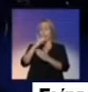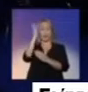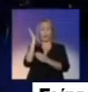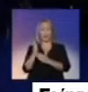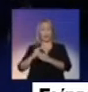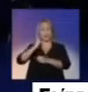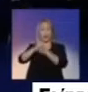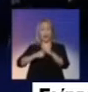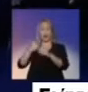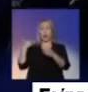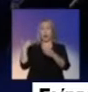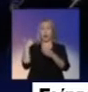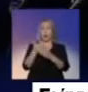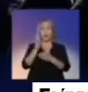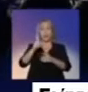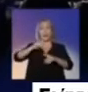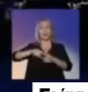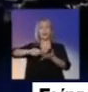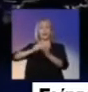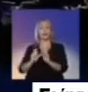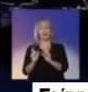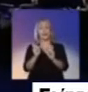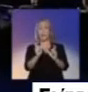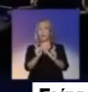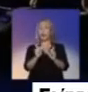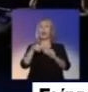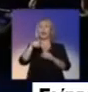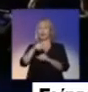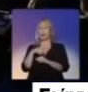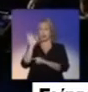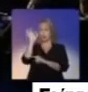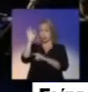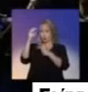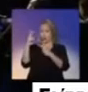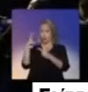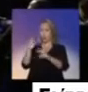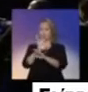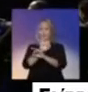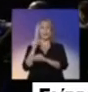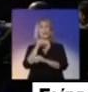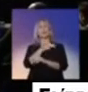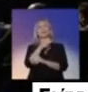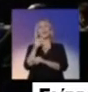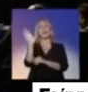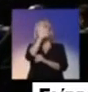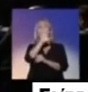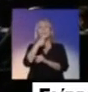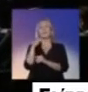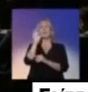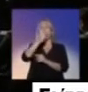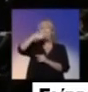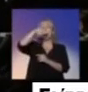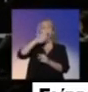να επικεντρώσουμε και το αναφέρω ως και μια επιτυχία όχι μόνο του Πρωθυπουργού και της κυβέρνησης, αλλά και μια